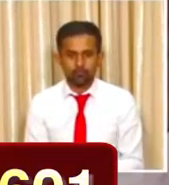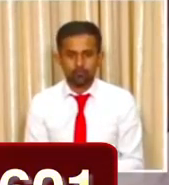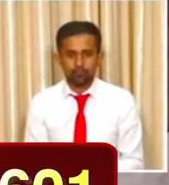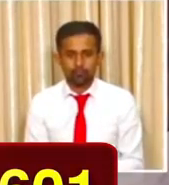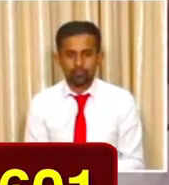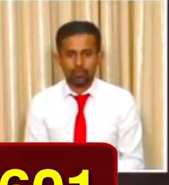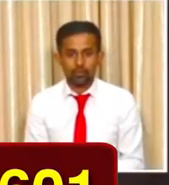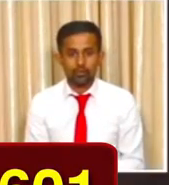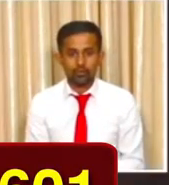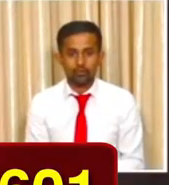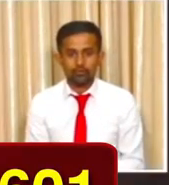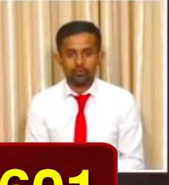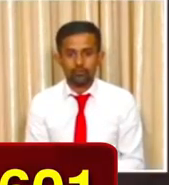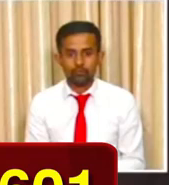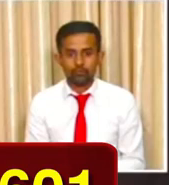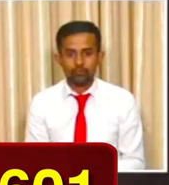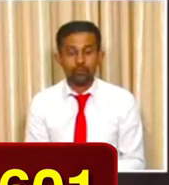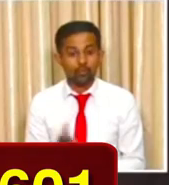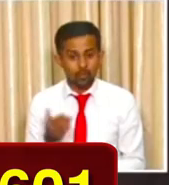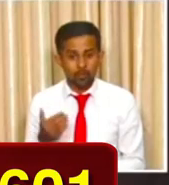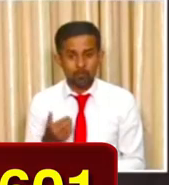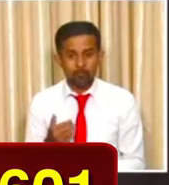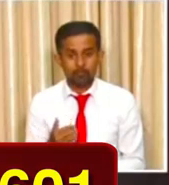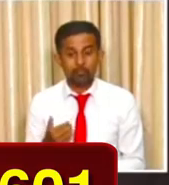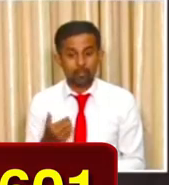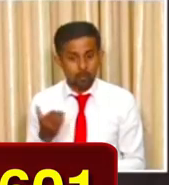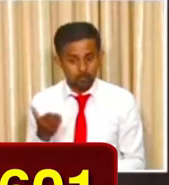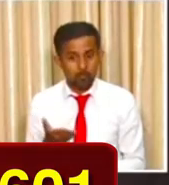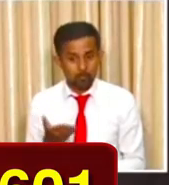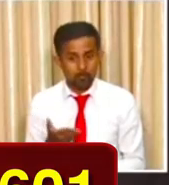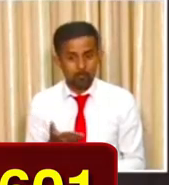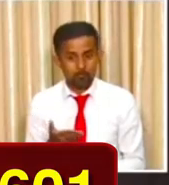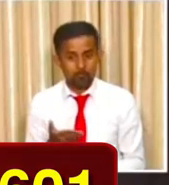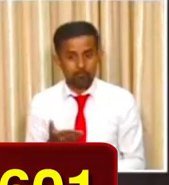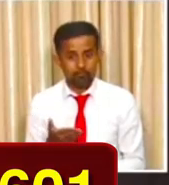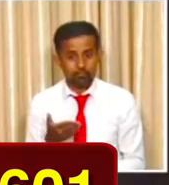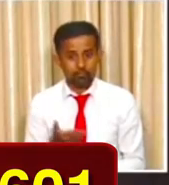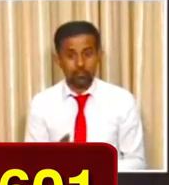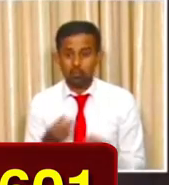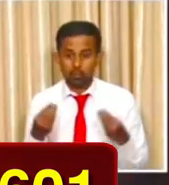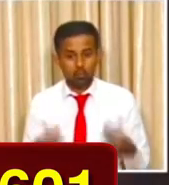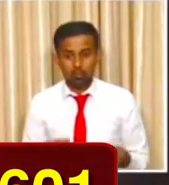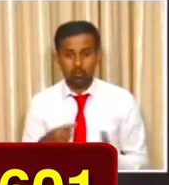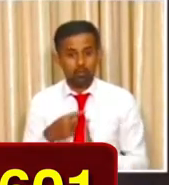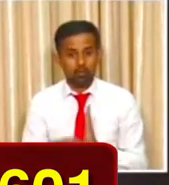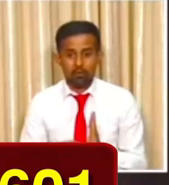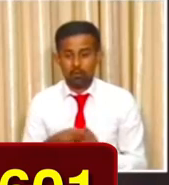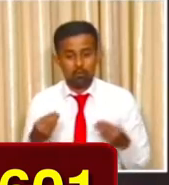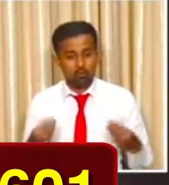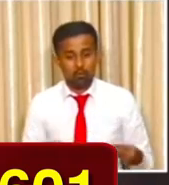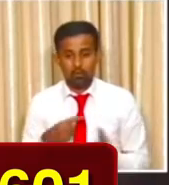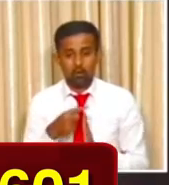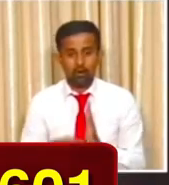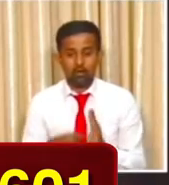මම ගරු අවතුමාගේ අල්ලගෙන කැමති. මේ මම දන්න තරමින් මේ මේ මේ මේ පහුගිය වසර මේ බංකොලොත් රටේ එහෙම දුන්නේ නෑ. මේ බංකොලොත්